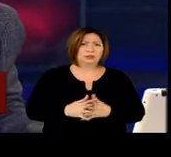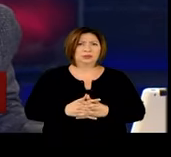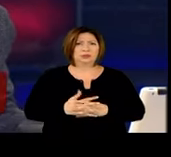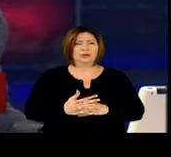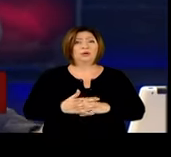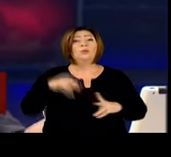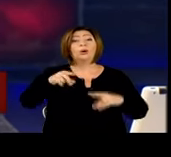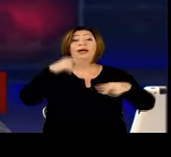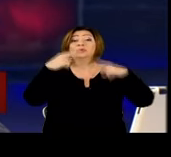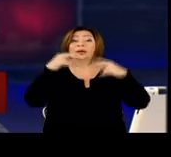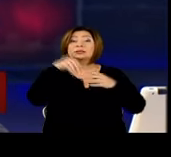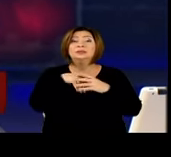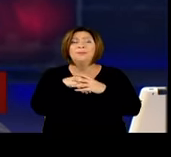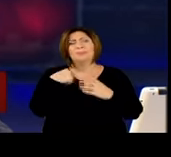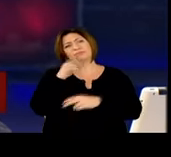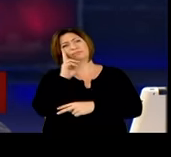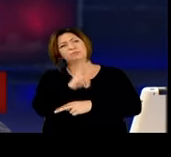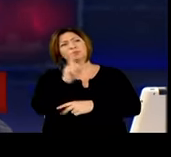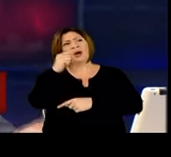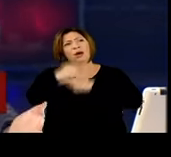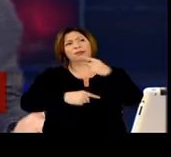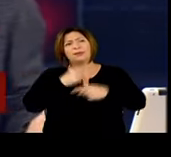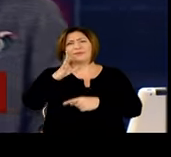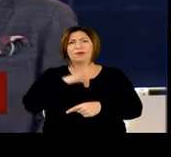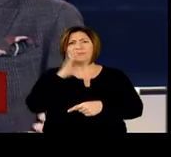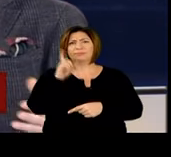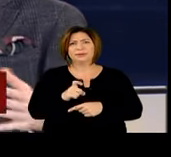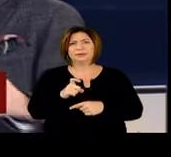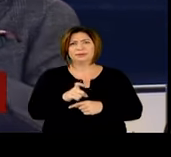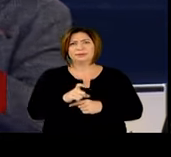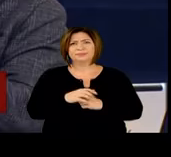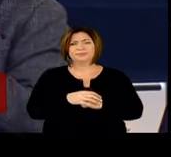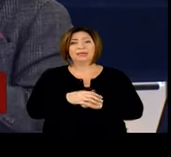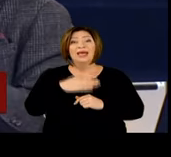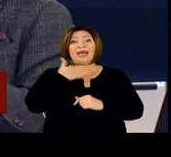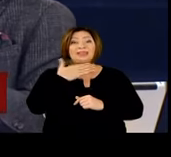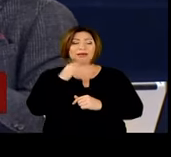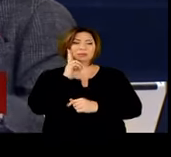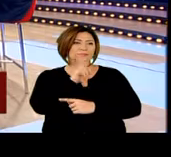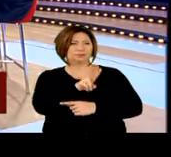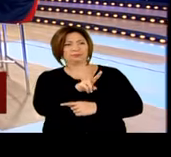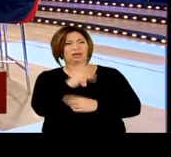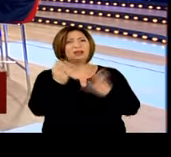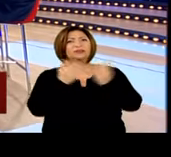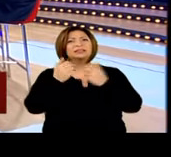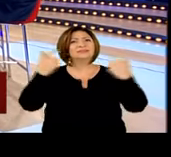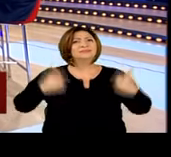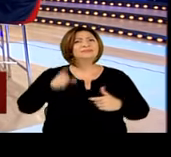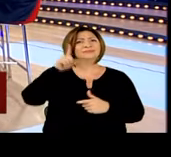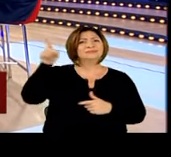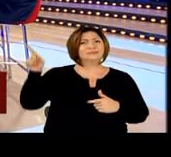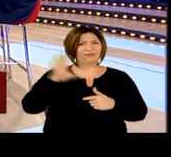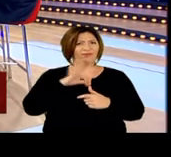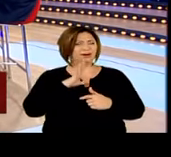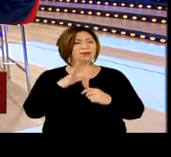Bu restoranlarda mesela ben şey görüyorum, bu adetler sizde var mı? Böyle etler görüyorum, bir takım alışveriş merkezlerinde filan da